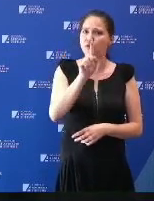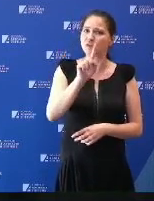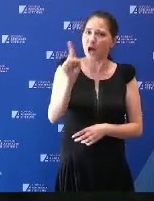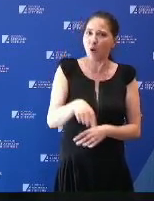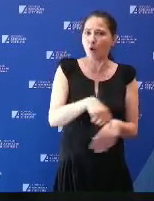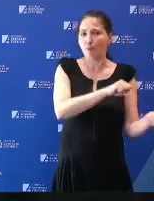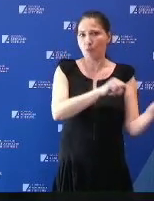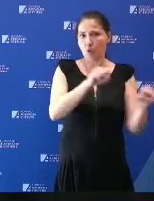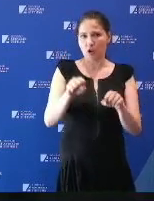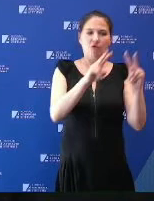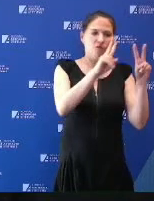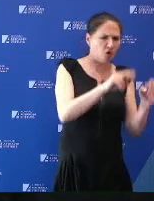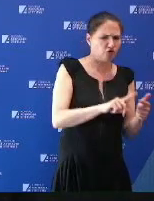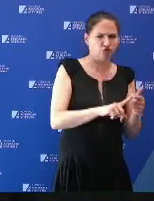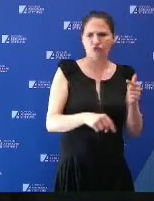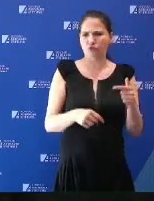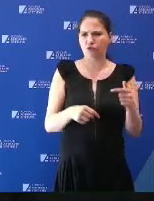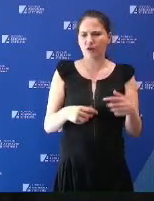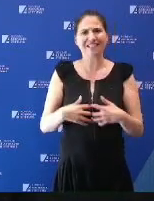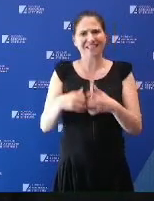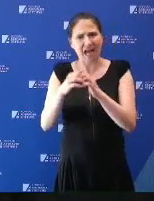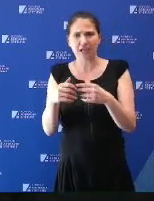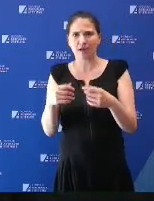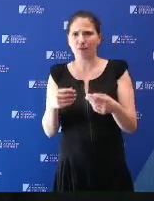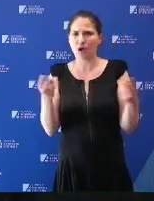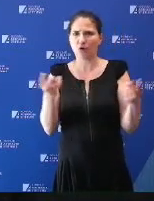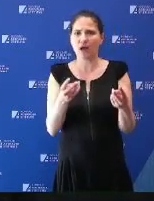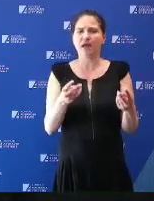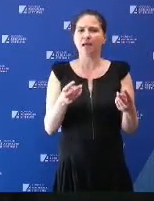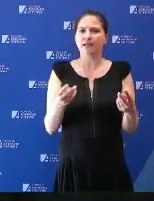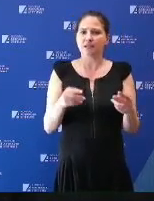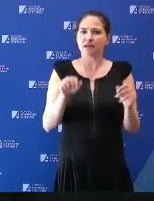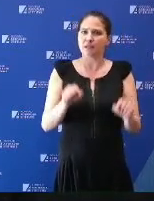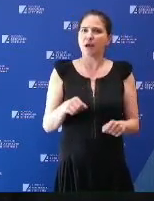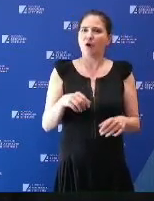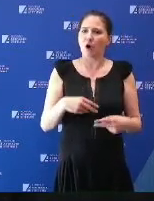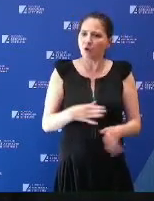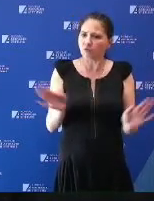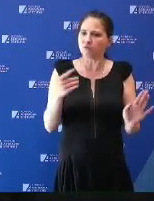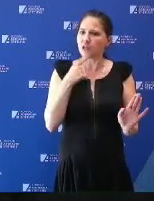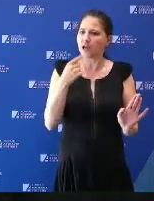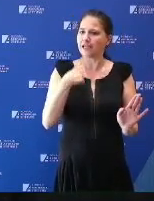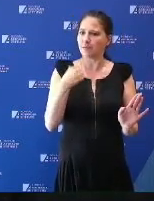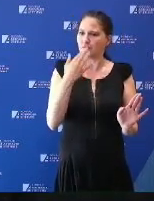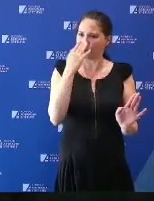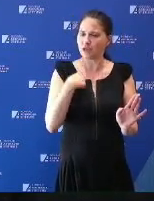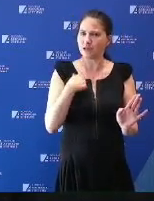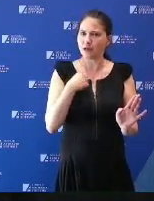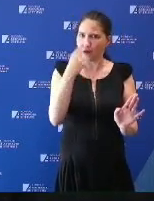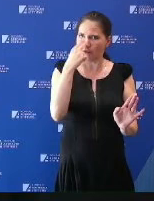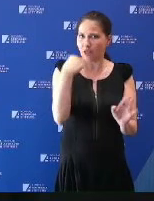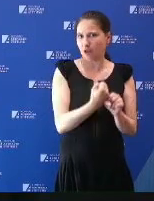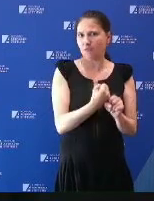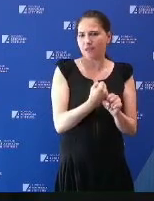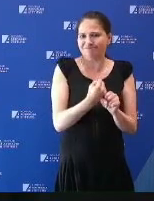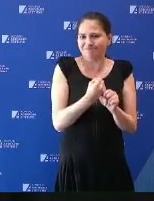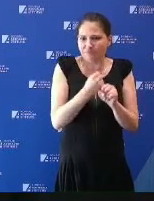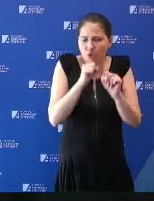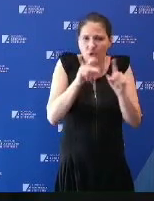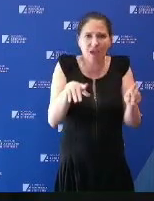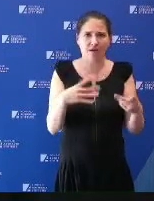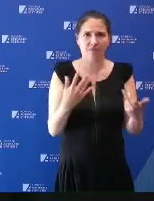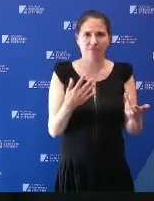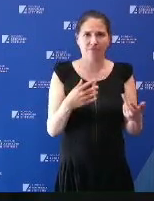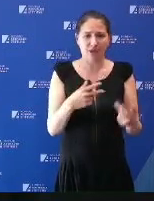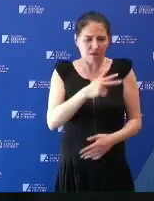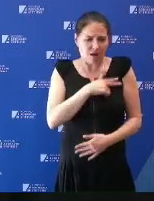der Forschung, sei es bei Startups, dass man auch mal sagt, wir haben jetzt mal was ausprobiert und wir haben festgestellt, dass es ein Holzweg ist. So geht es halt vielleicht